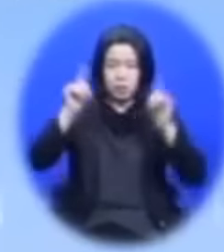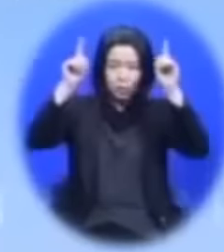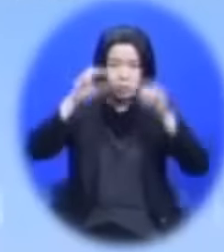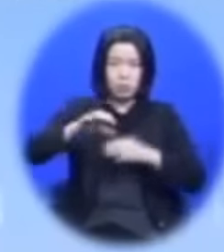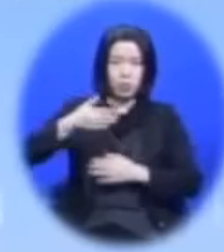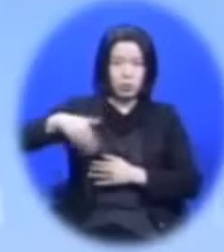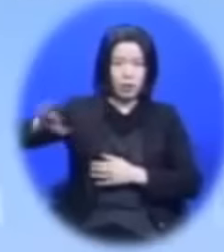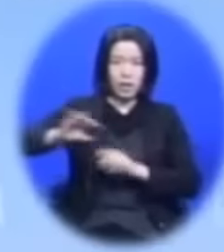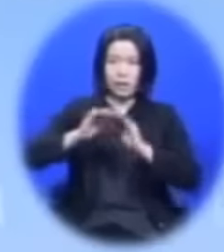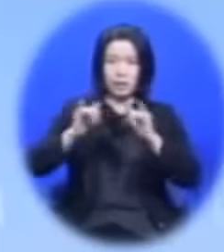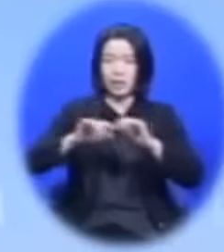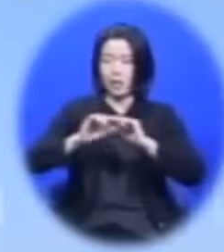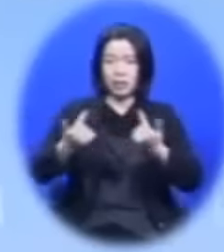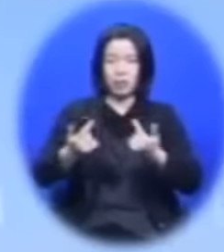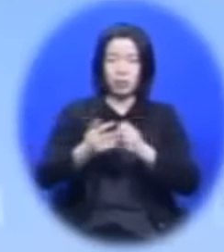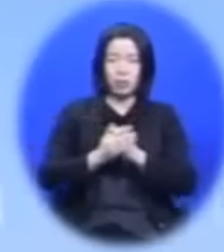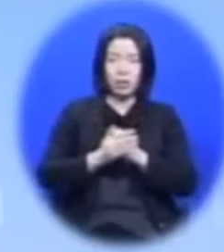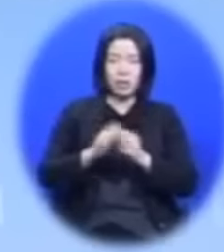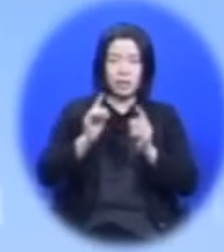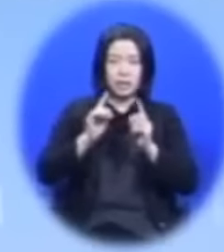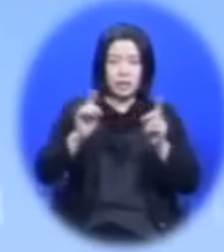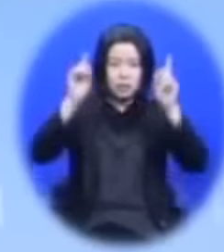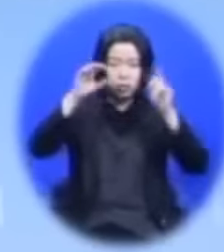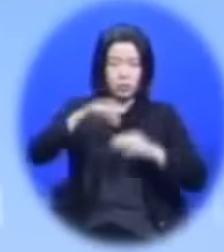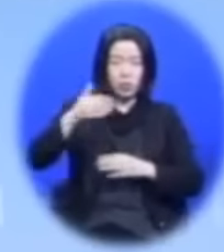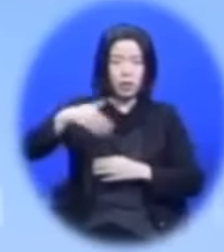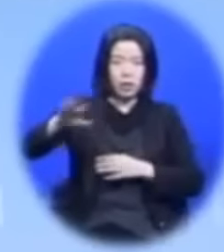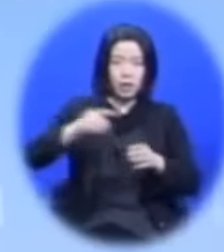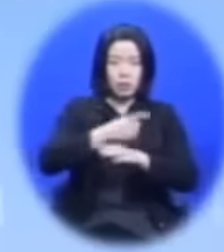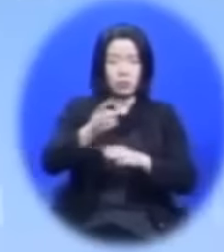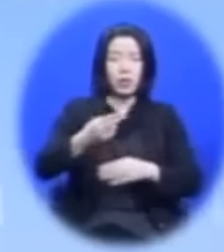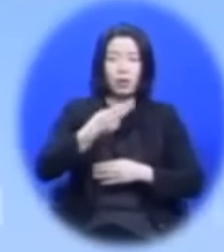아니고 그리고 지옥에 갈 수밖에 없는 그런